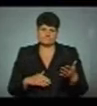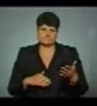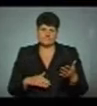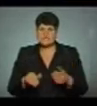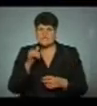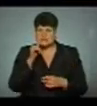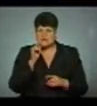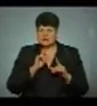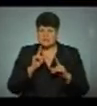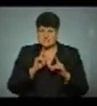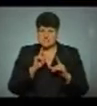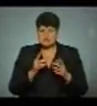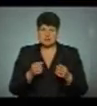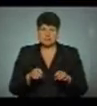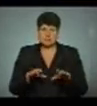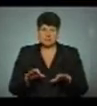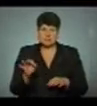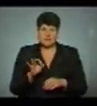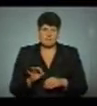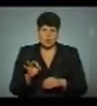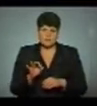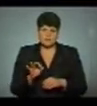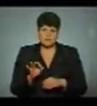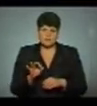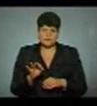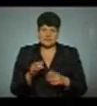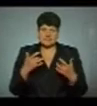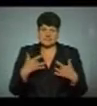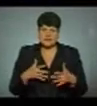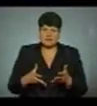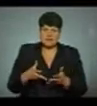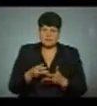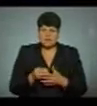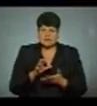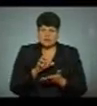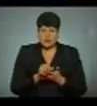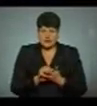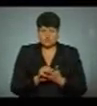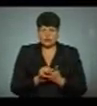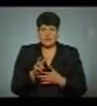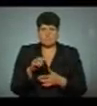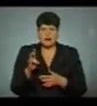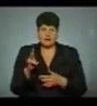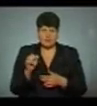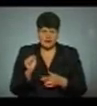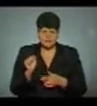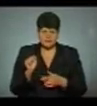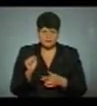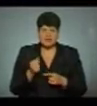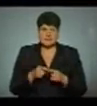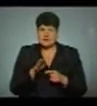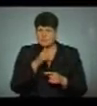Завтра сесія, впевнений, що прийме рішення про звільнення від плати за оренду комунального майна суб'єктів господарювання на цей